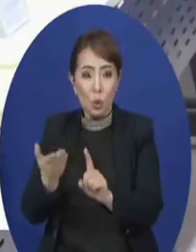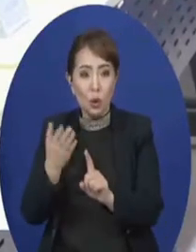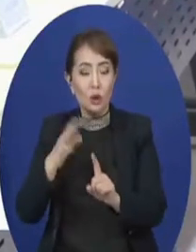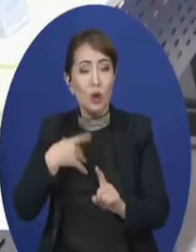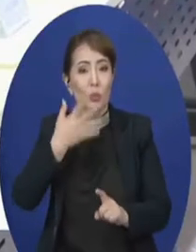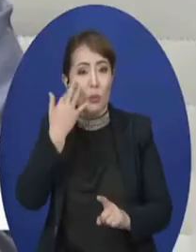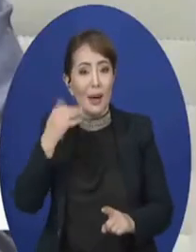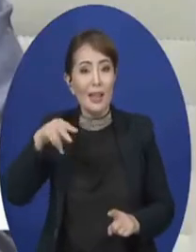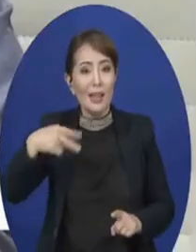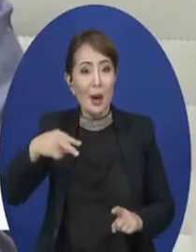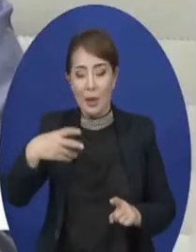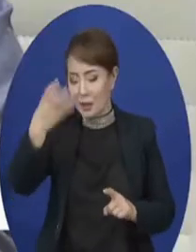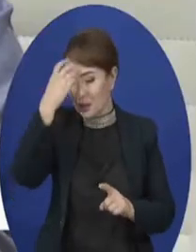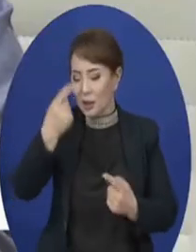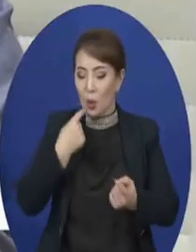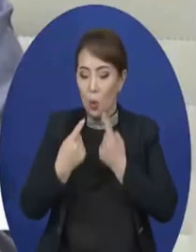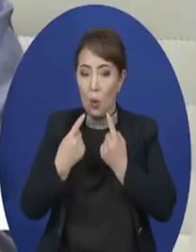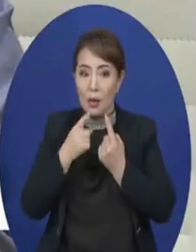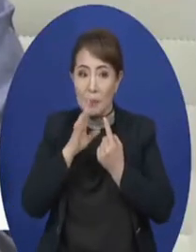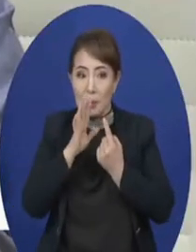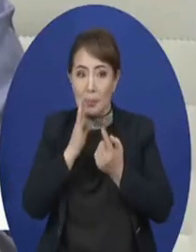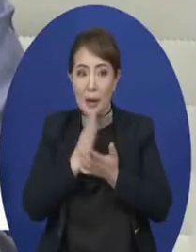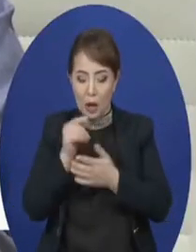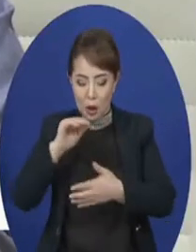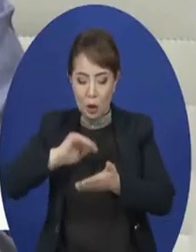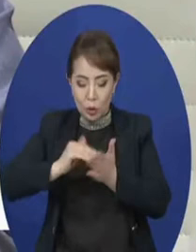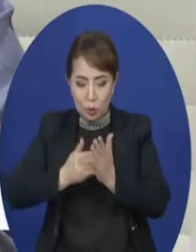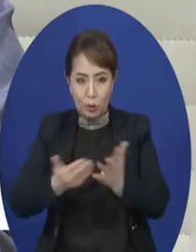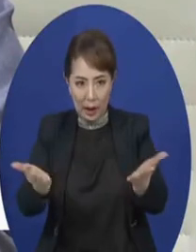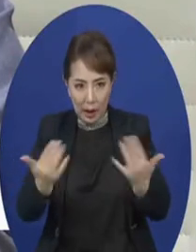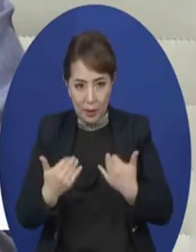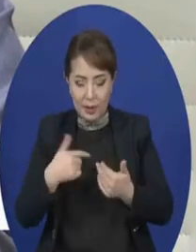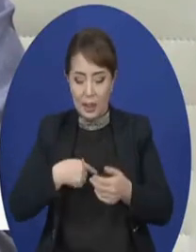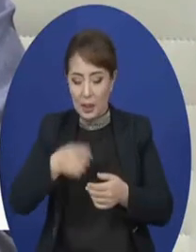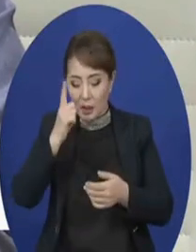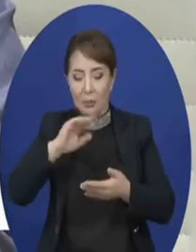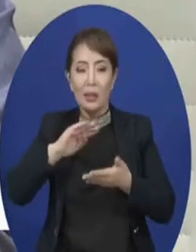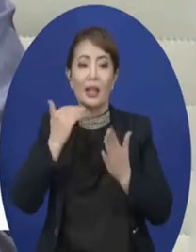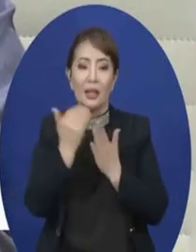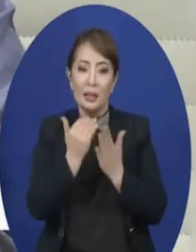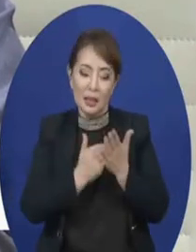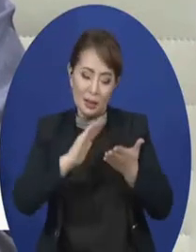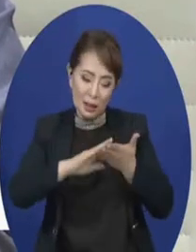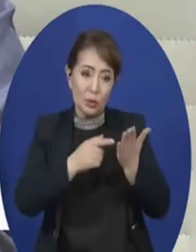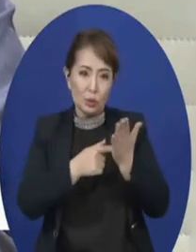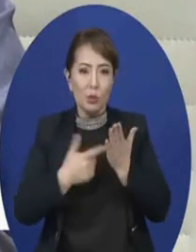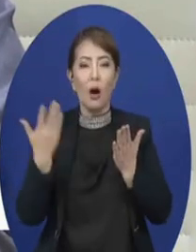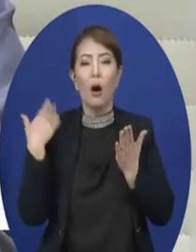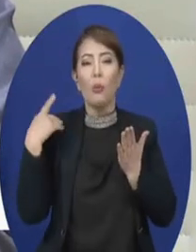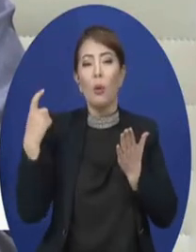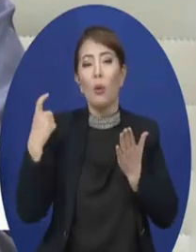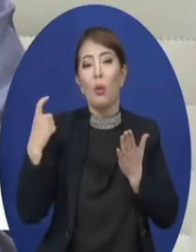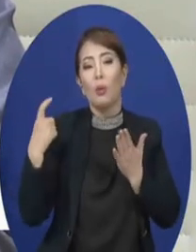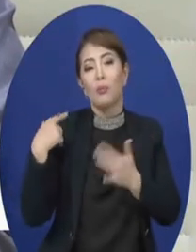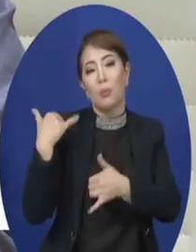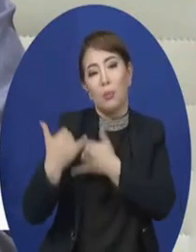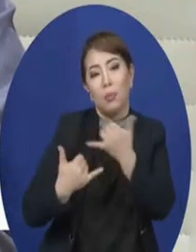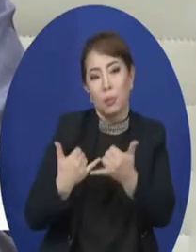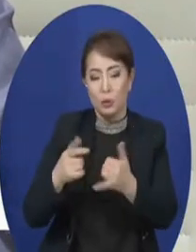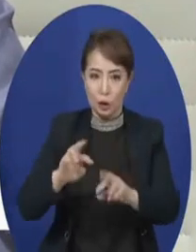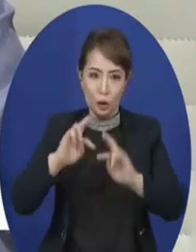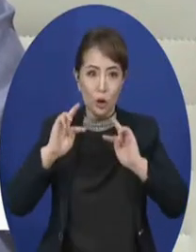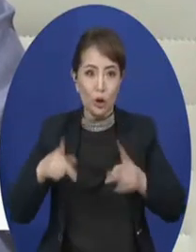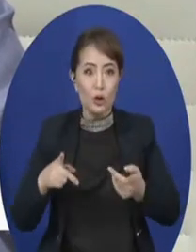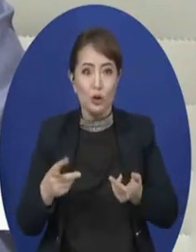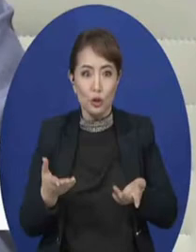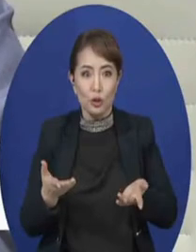засгийн газрын хуралдаанаар энэ төлөвлөгөө эхний байдлаар танилцуулна. Өмнө нь явж ирсэн уламжлалт сэтгэлгээнээсээ өөрчлөгдөж